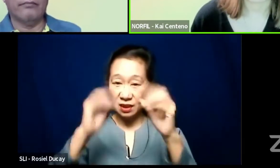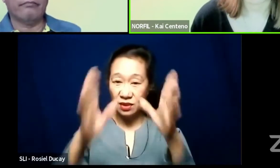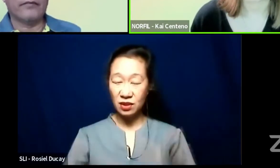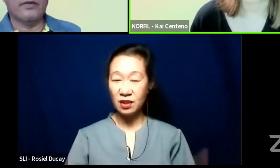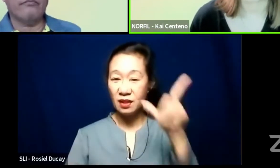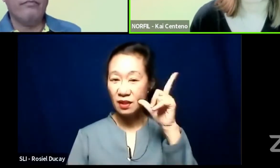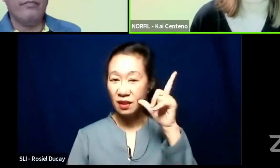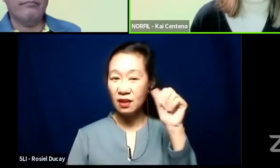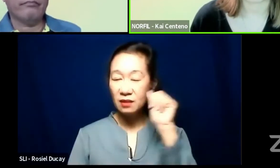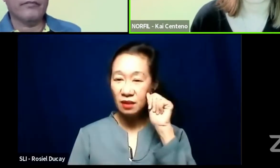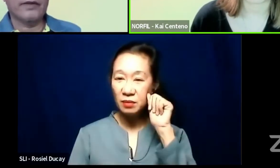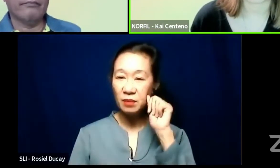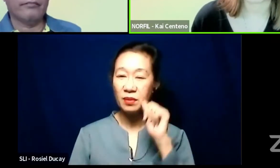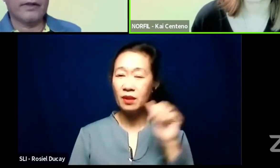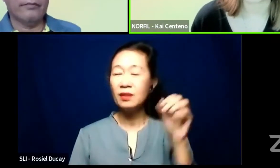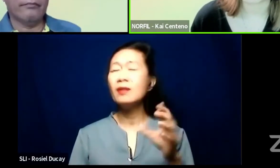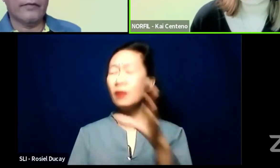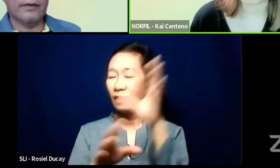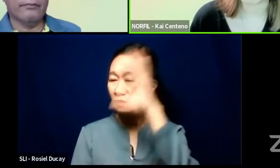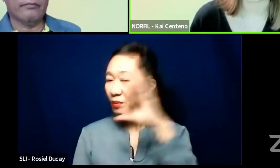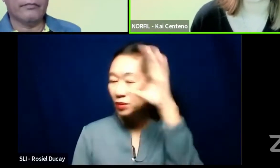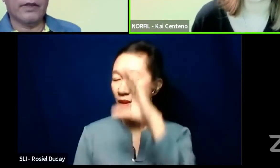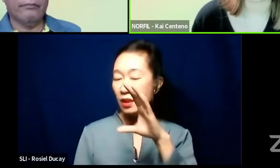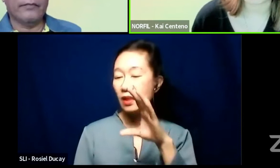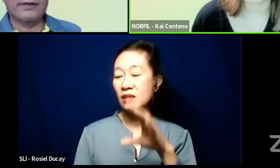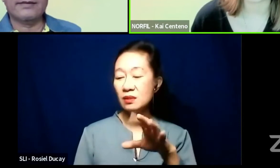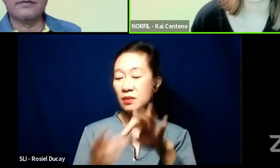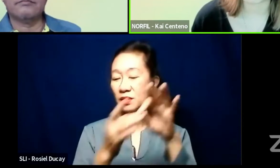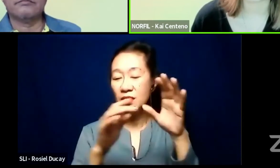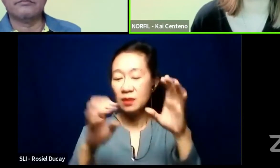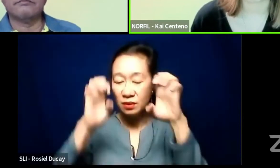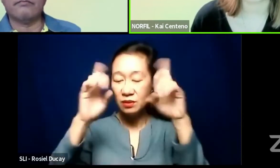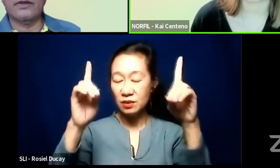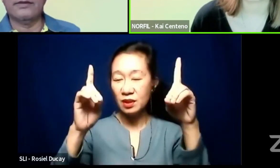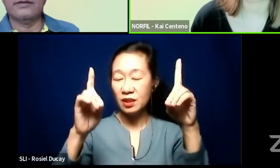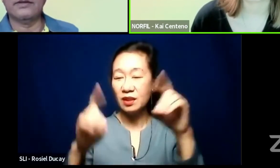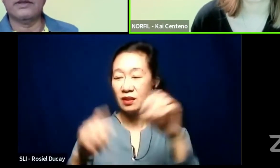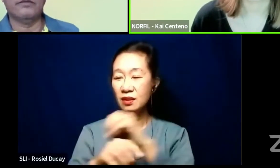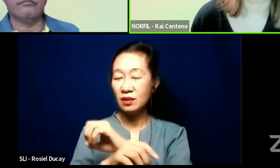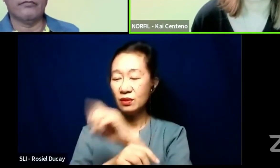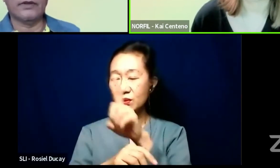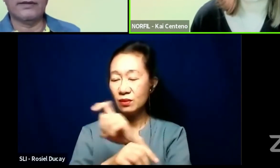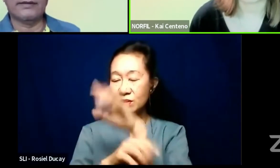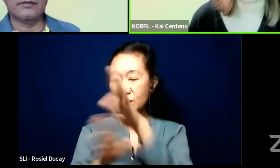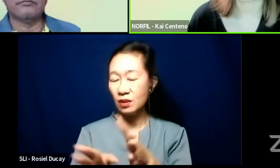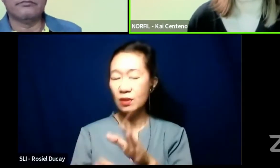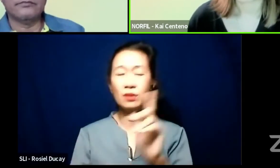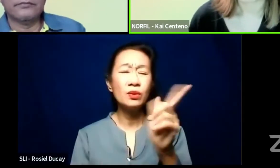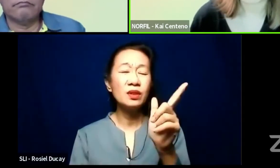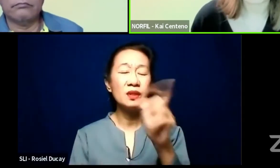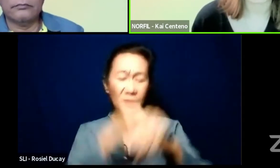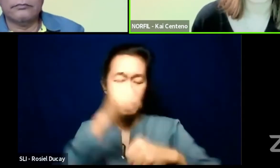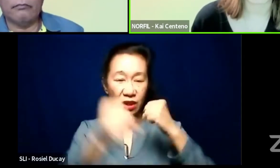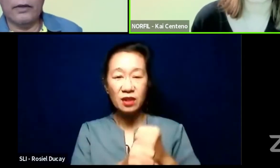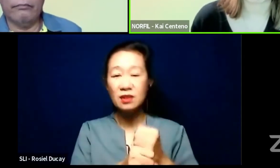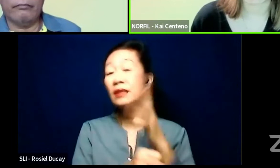a sought-after special education consultant with over 20 years of experience in the field.